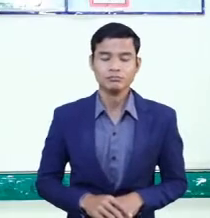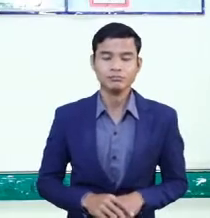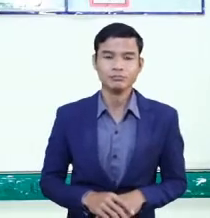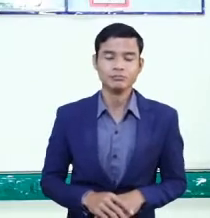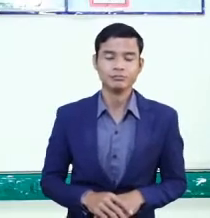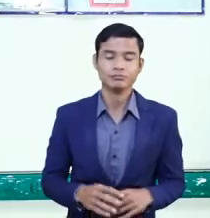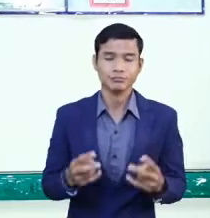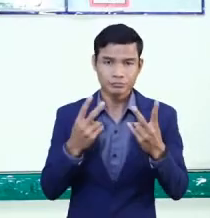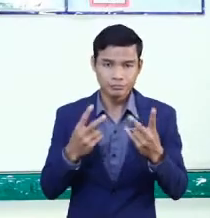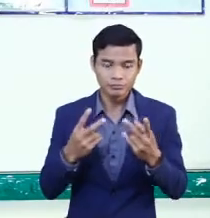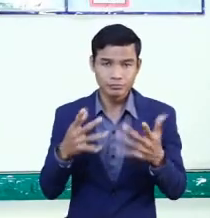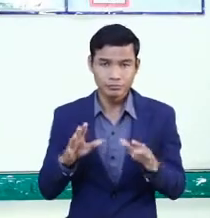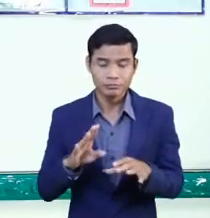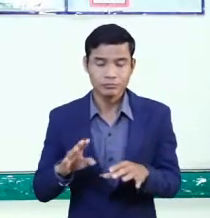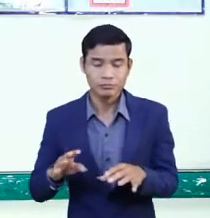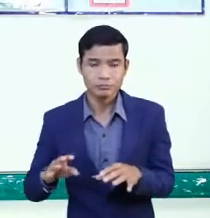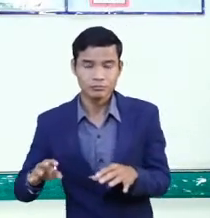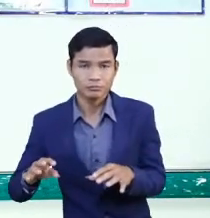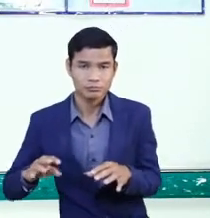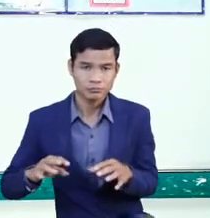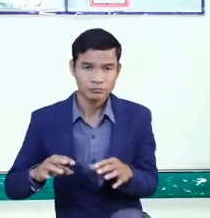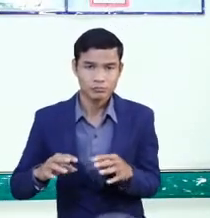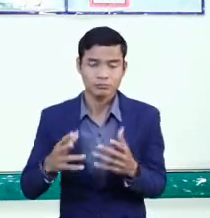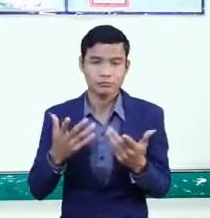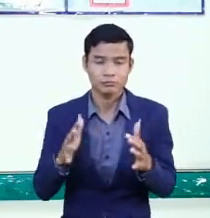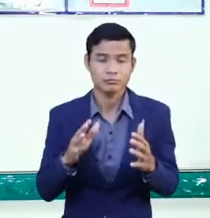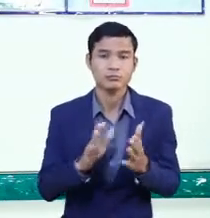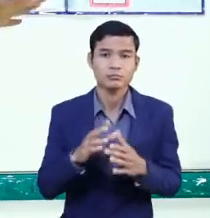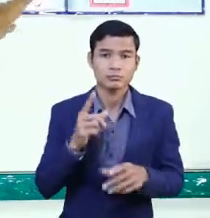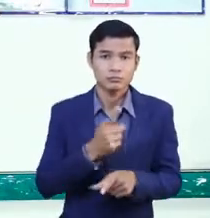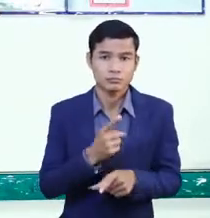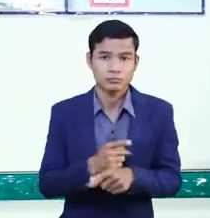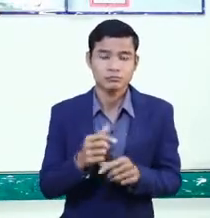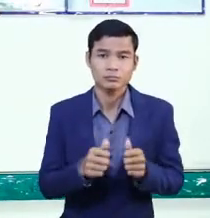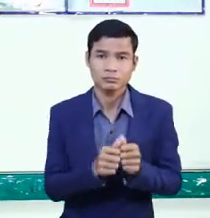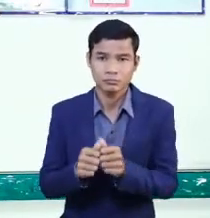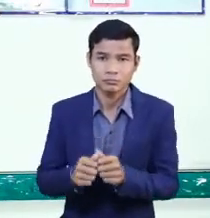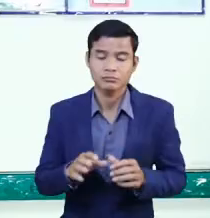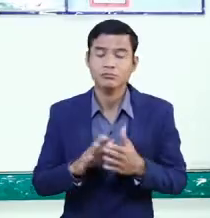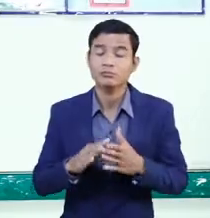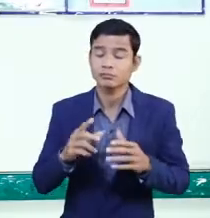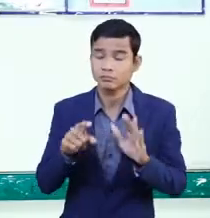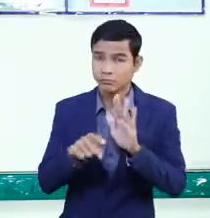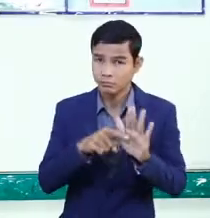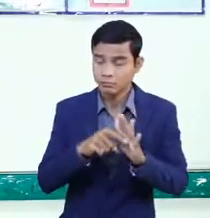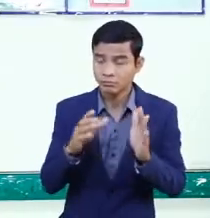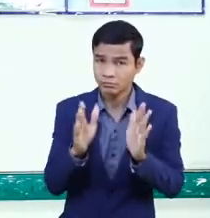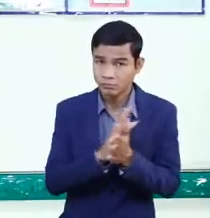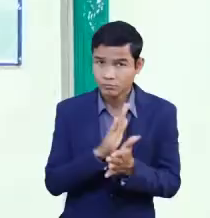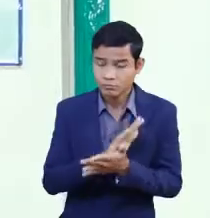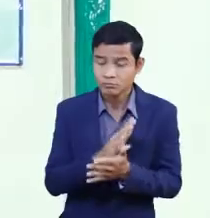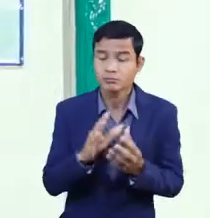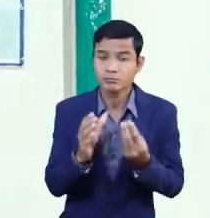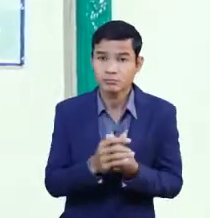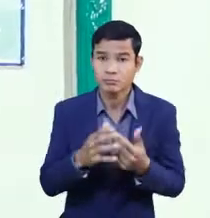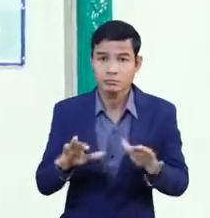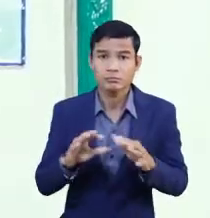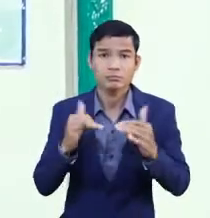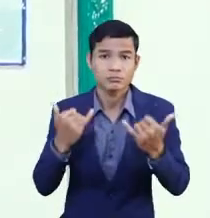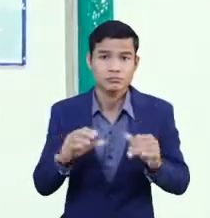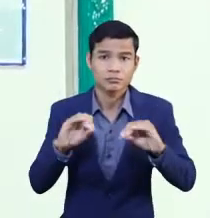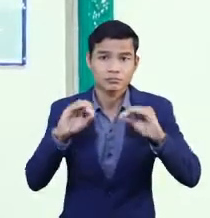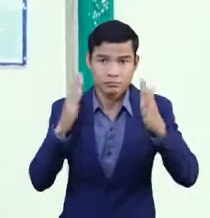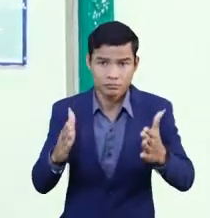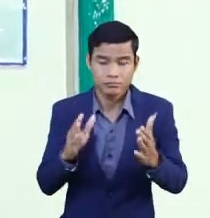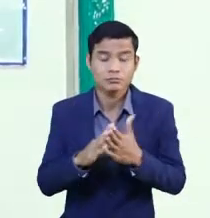ទៀងទាត់រួចហើយមែនណាកូនមិញចម្លើយខាងលើនេះចាគឺពិតជាត្រឹមត្រូវជាមួយនឹងការដកបន្ទះចំនួនរួចរាល់ហើយណាបាទអ្នកគ្រូបានផ្ទៀងកូន